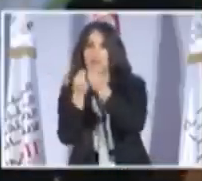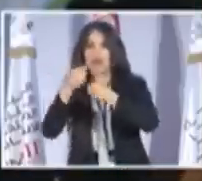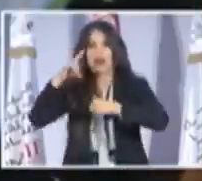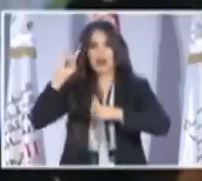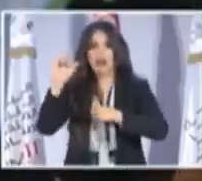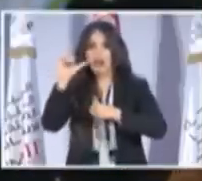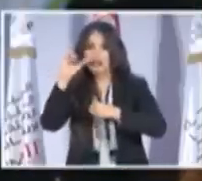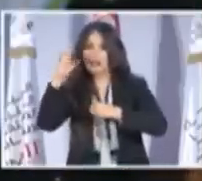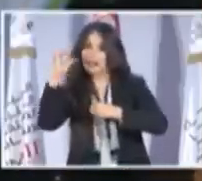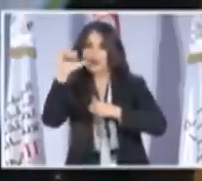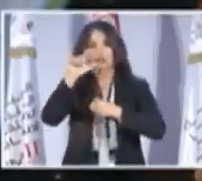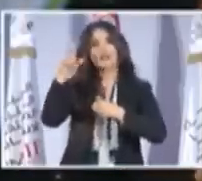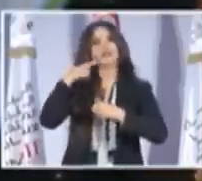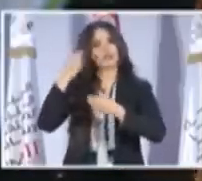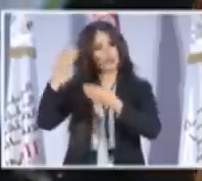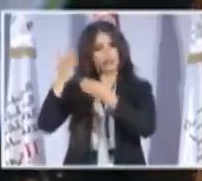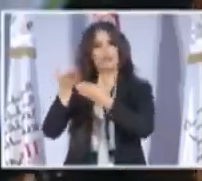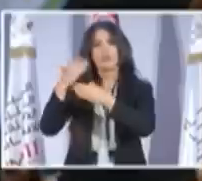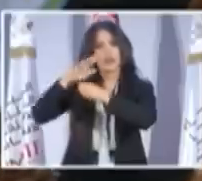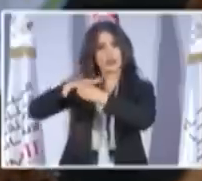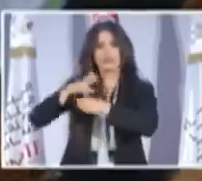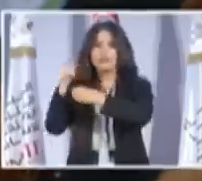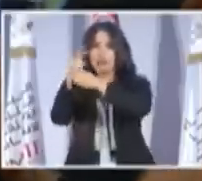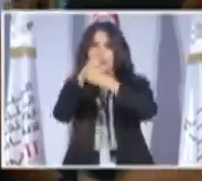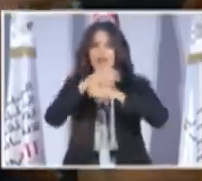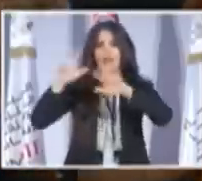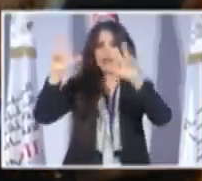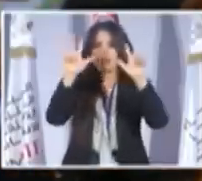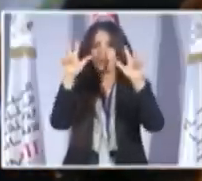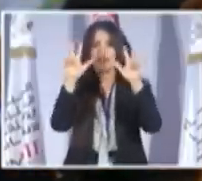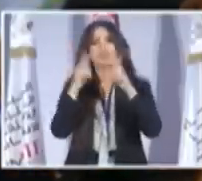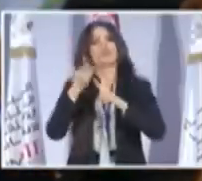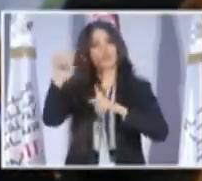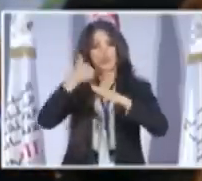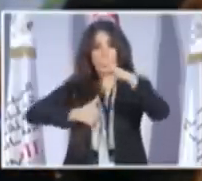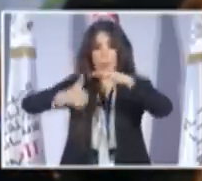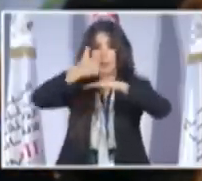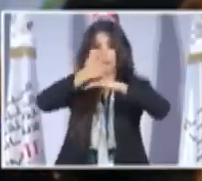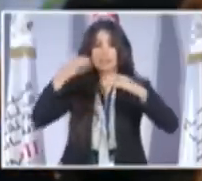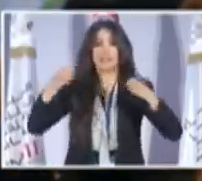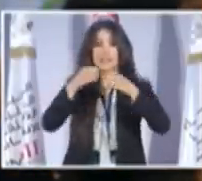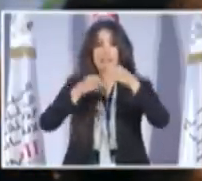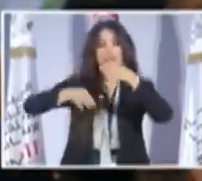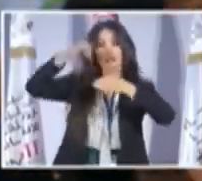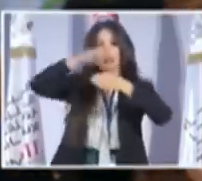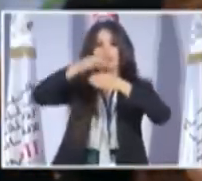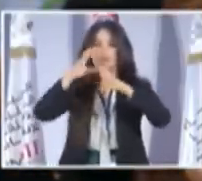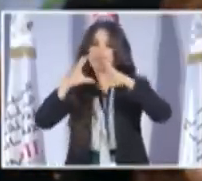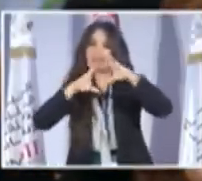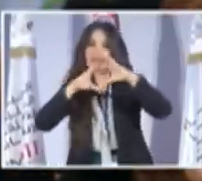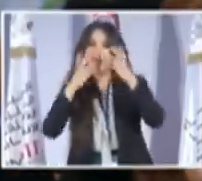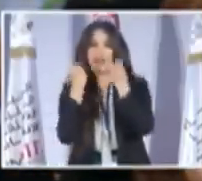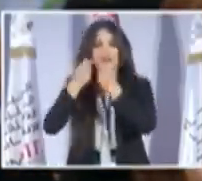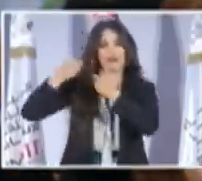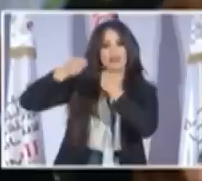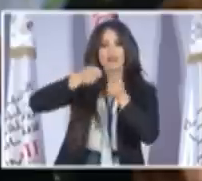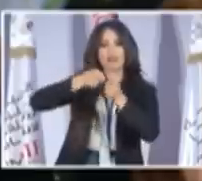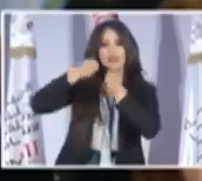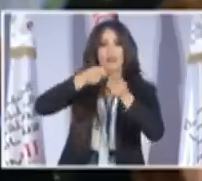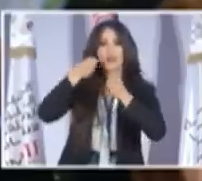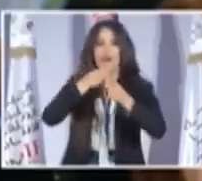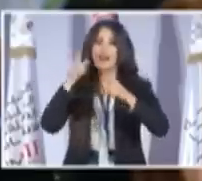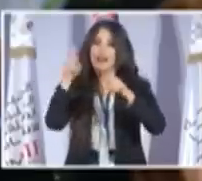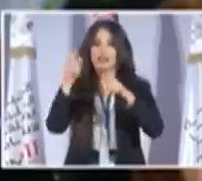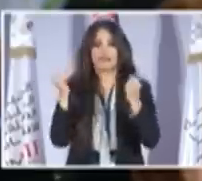اه تخطئه بعض وسائل الاعلام وانتم سيد رئيس الهيئه تحدثتم عن ما يسمى بالتمويل المقنعه فيما يتعلق